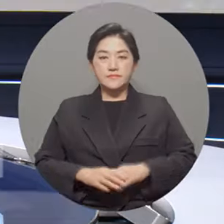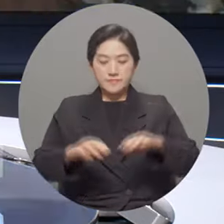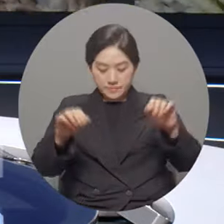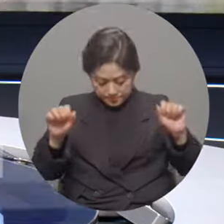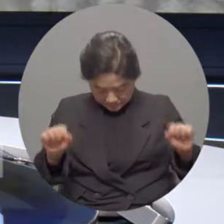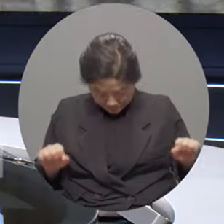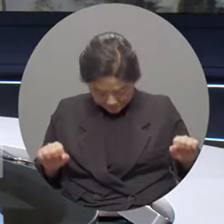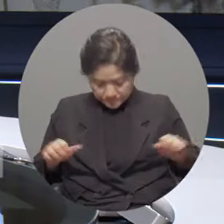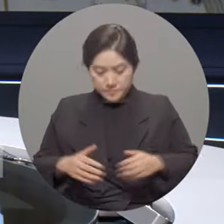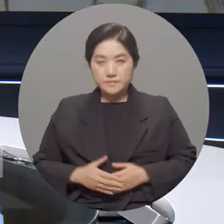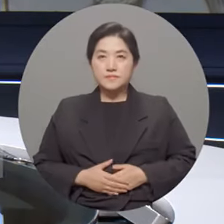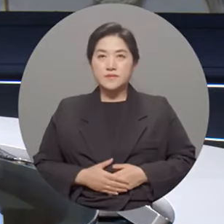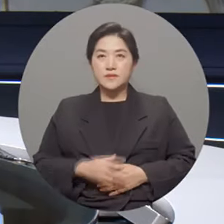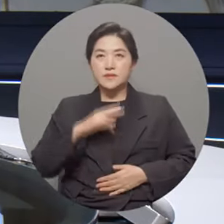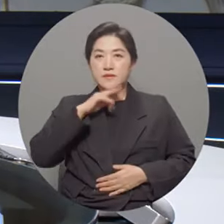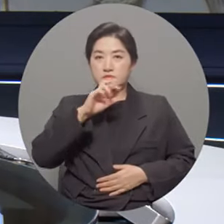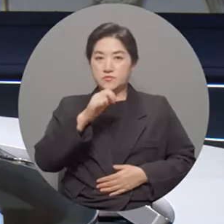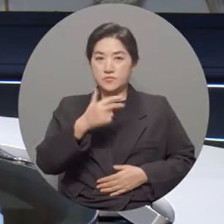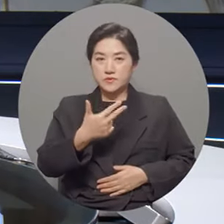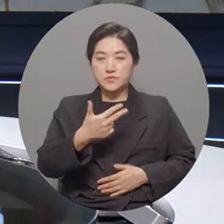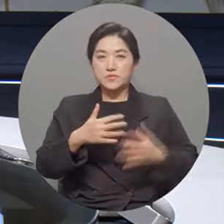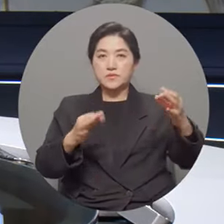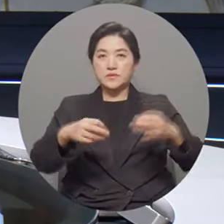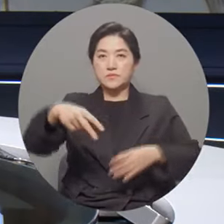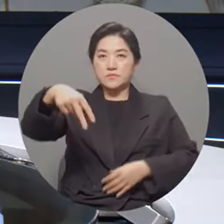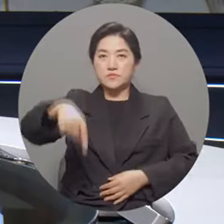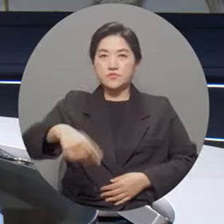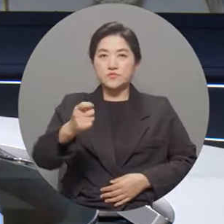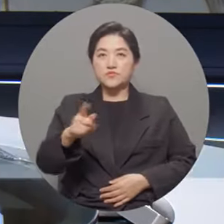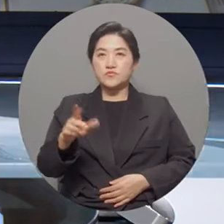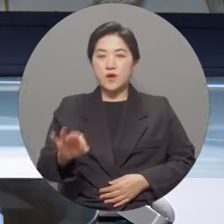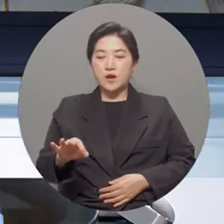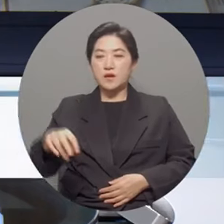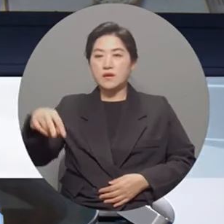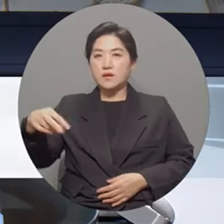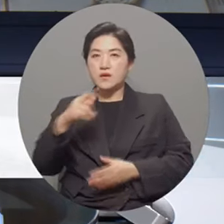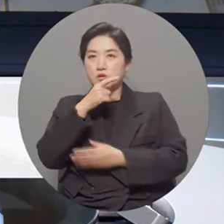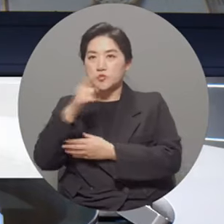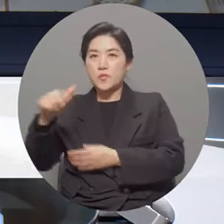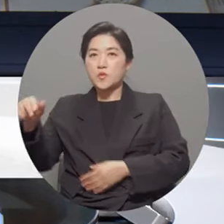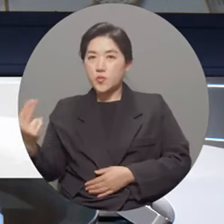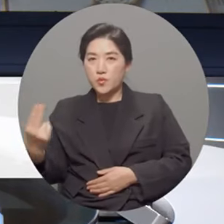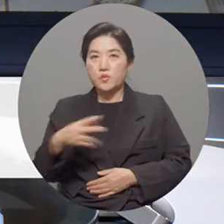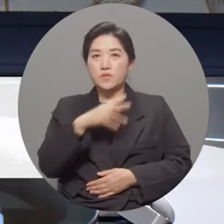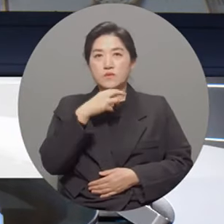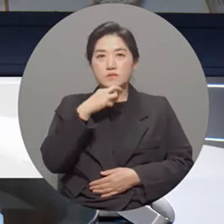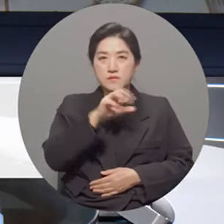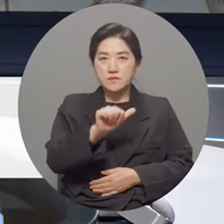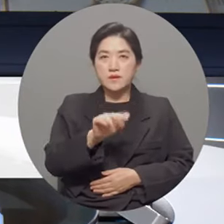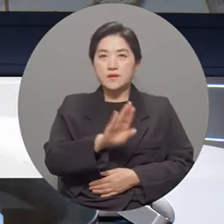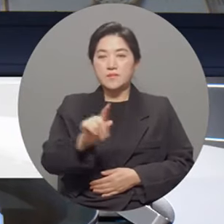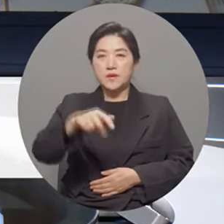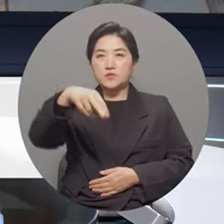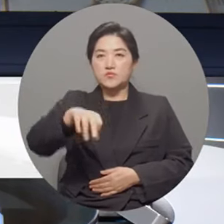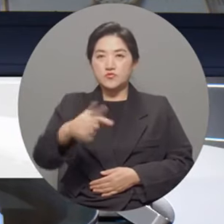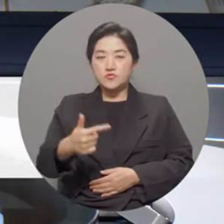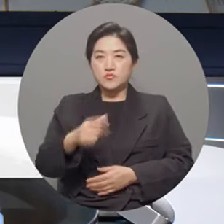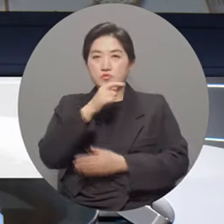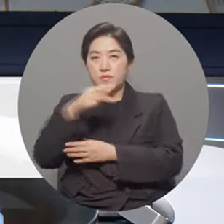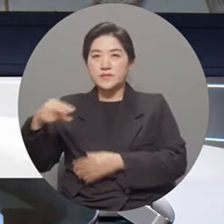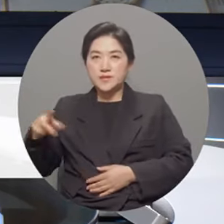여러분 안녕하십니까? 27살 김수광 소방교, 35살 박수훈 소방사. 타인의 목숨을 구하기